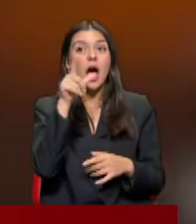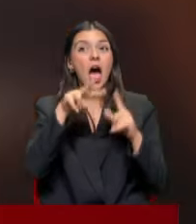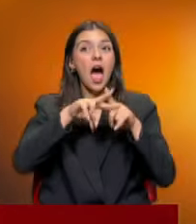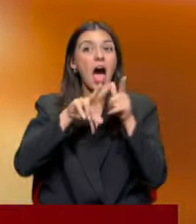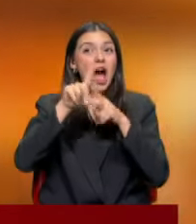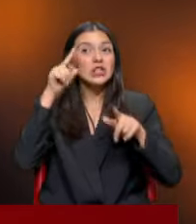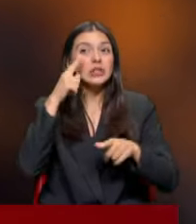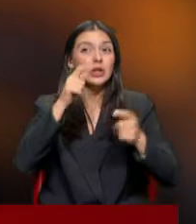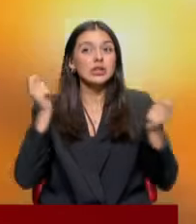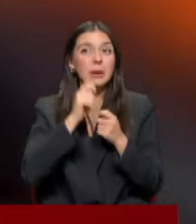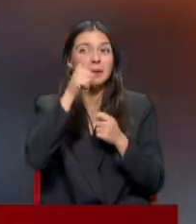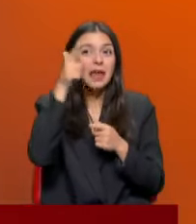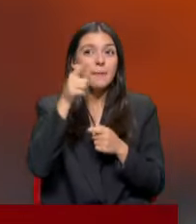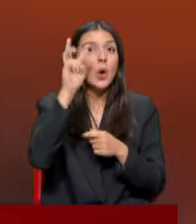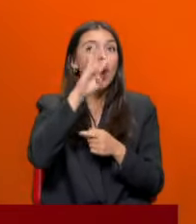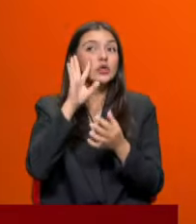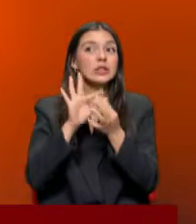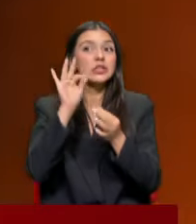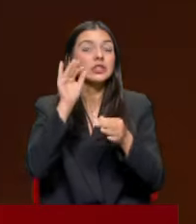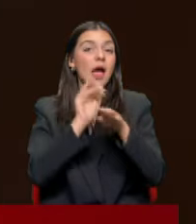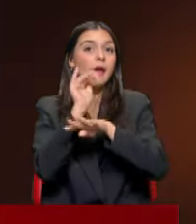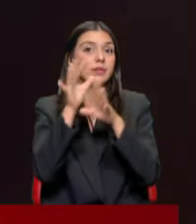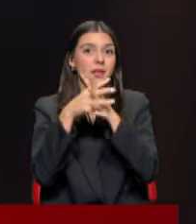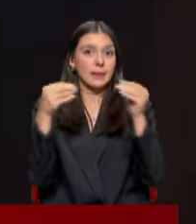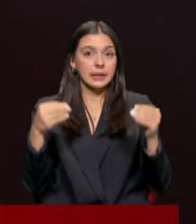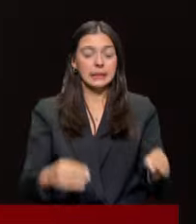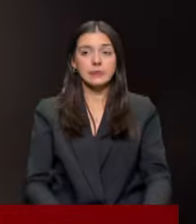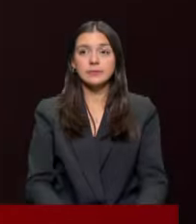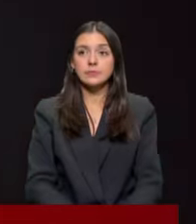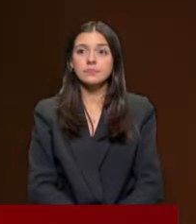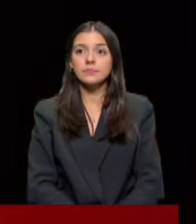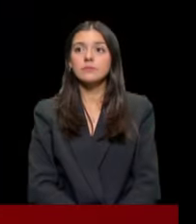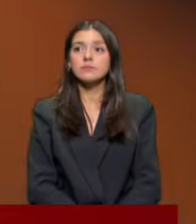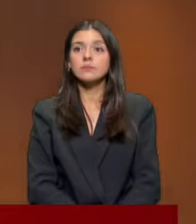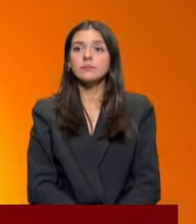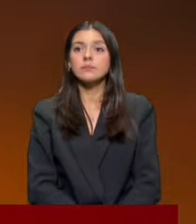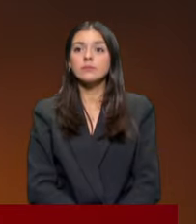kameramanın da aralarında olduğu 30 Filistinli yaşamını yitirdi.